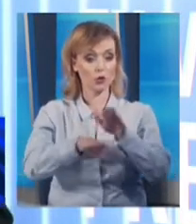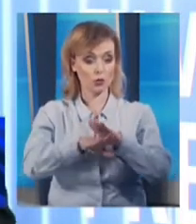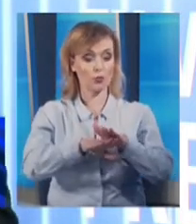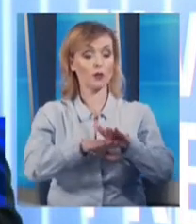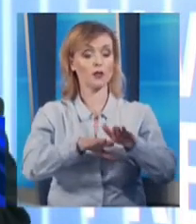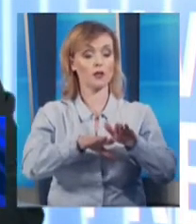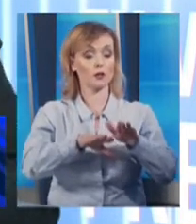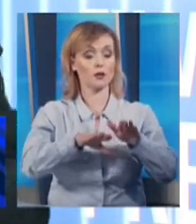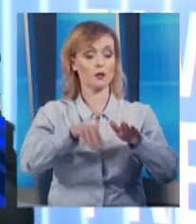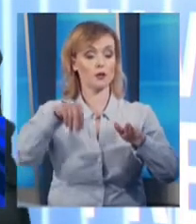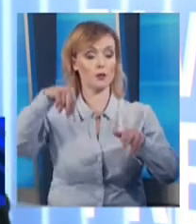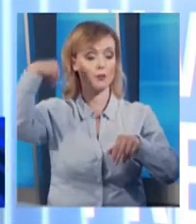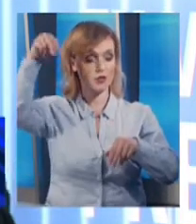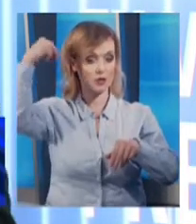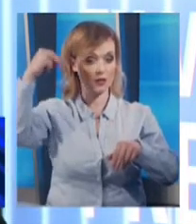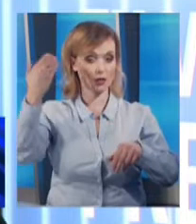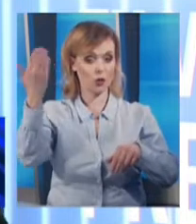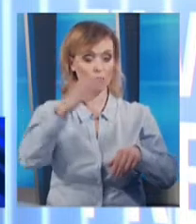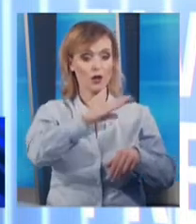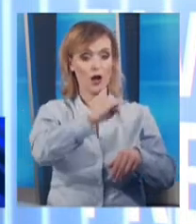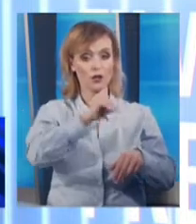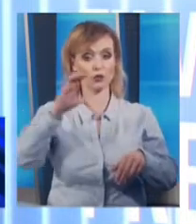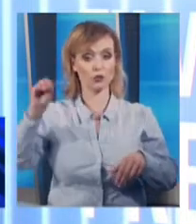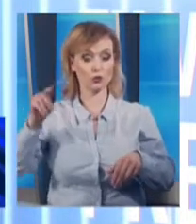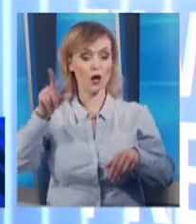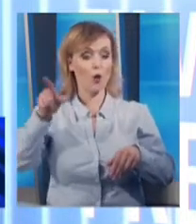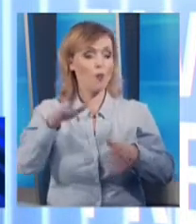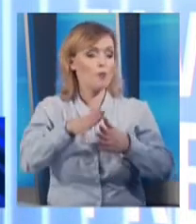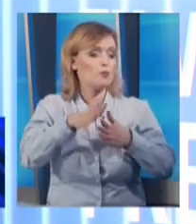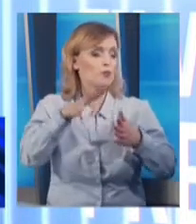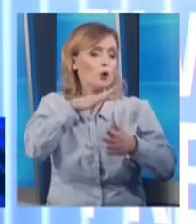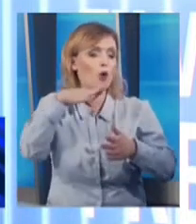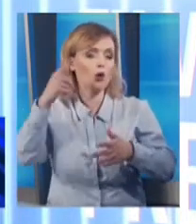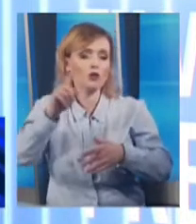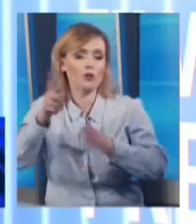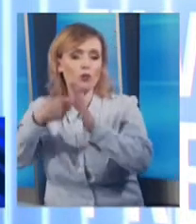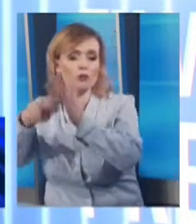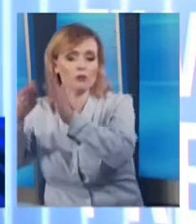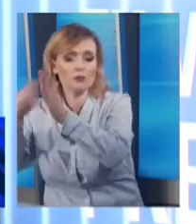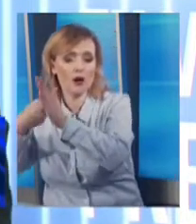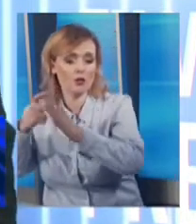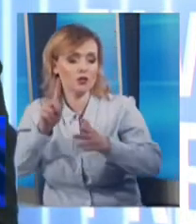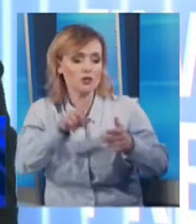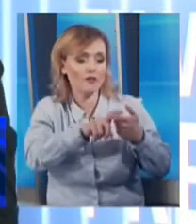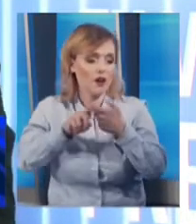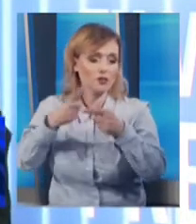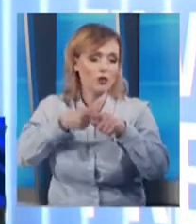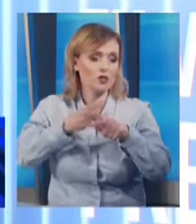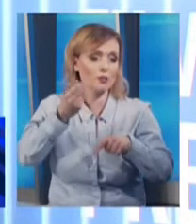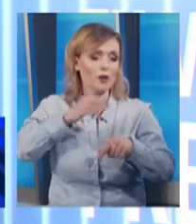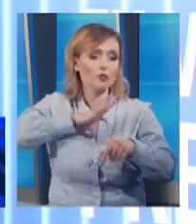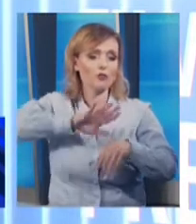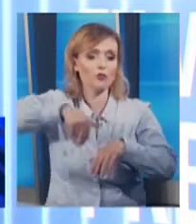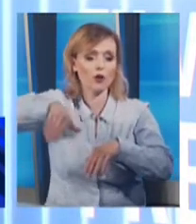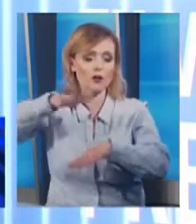meu, Alexandru Slusar, a făcut lumină în furtul miliardului, iar astăzi dosarul se află pe rolul procuraturii și sunt sigur că până la